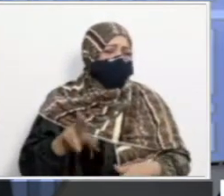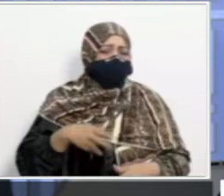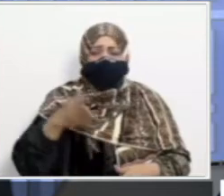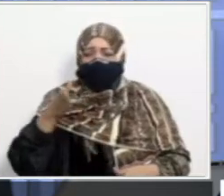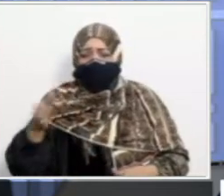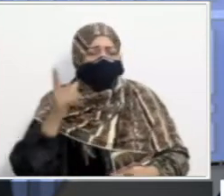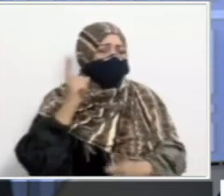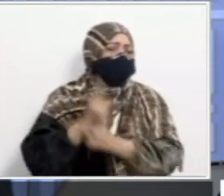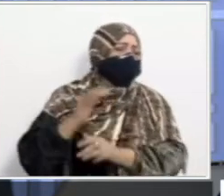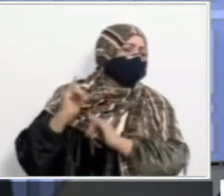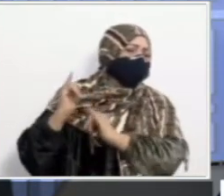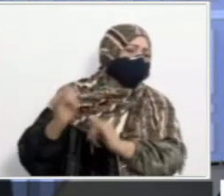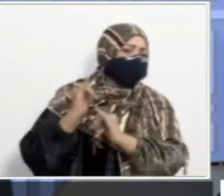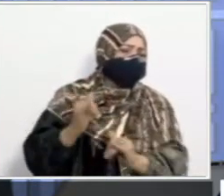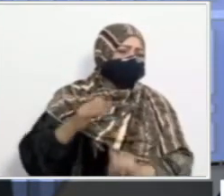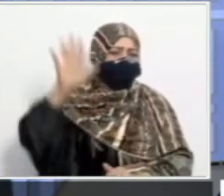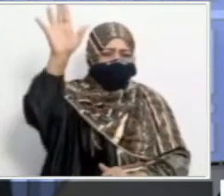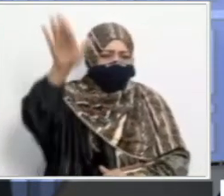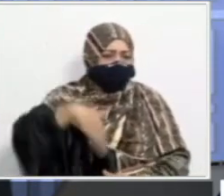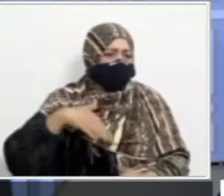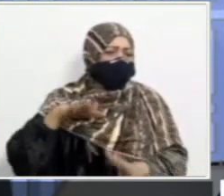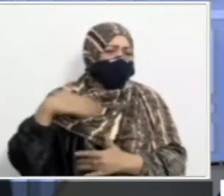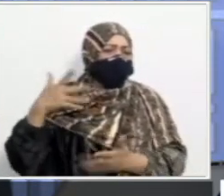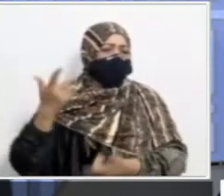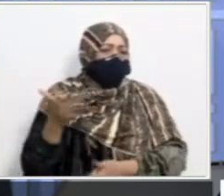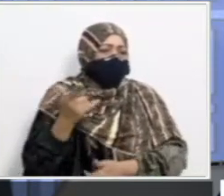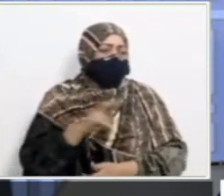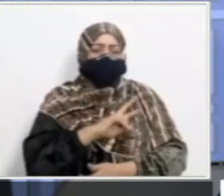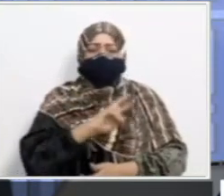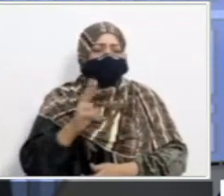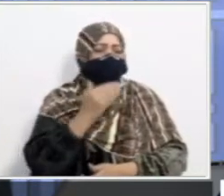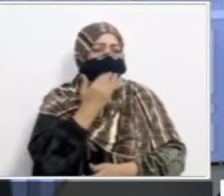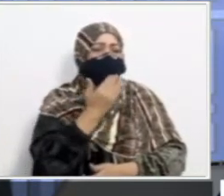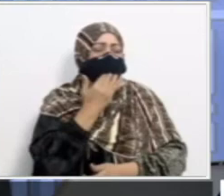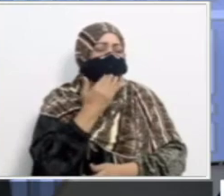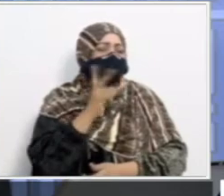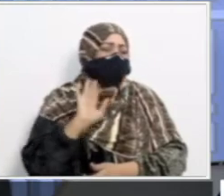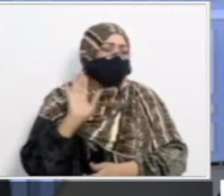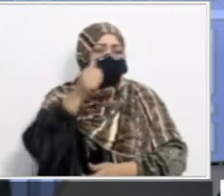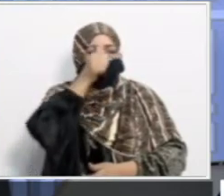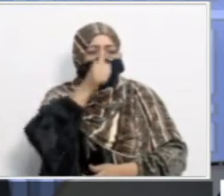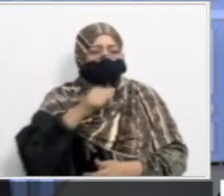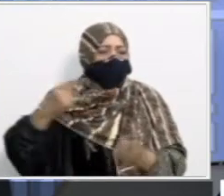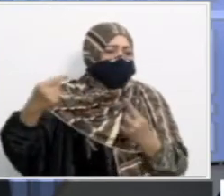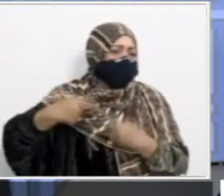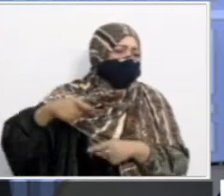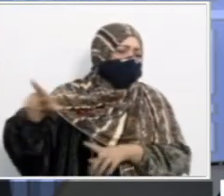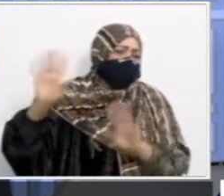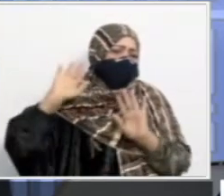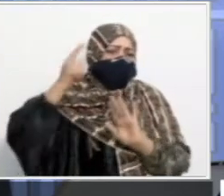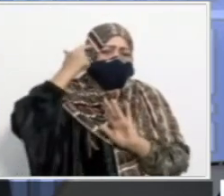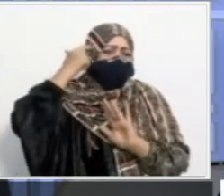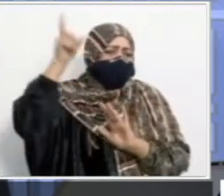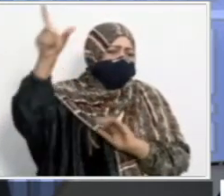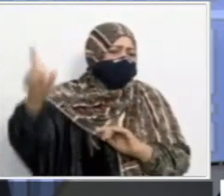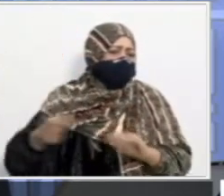أخيه فيعني رفض ولم يعني يقبل هذه الدعوة. تقول احنا شنو